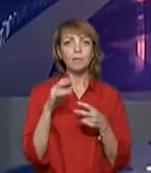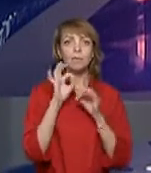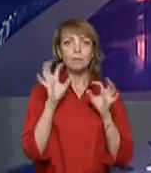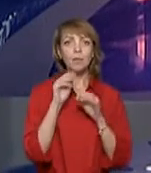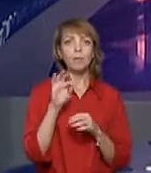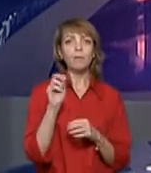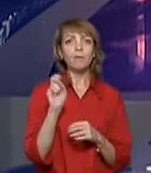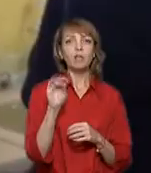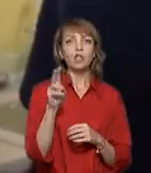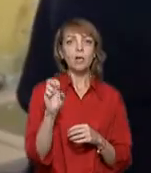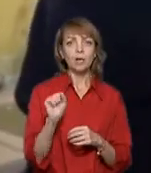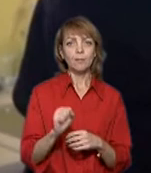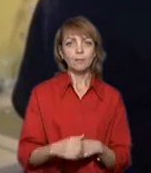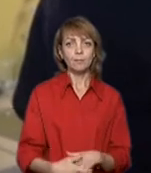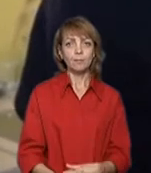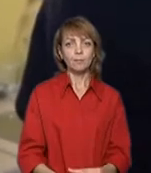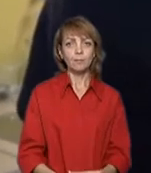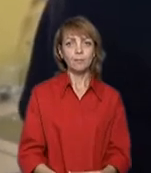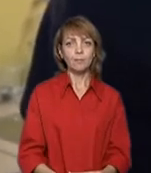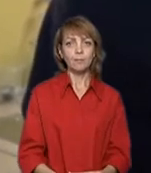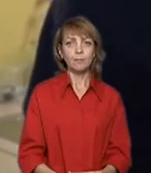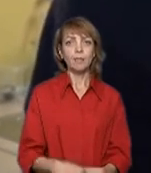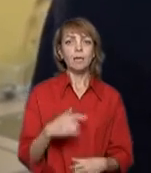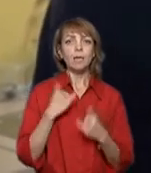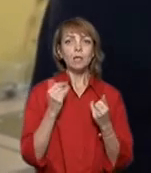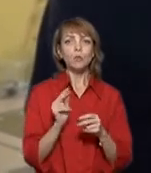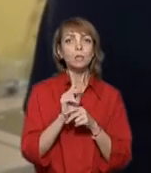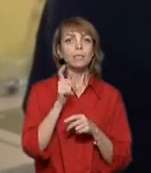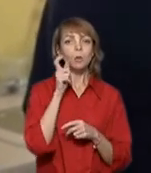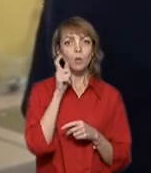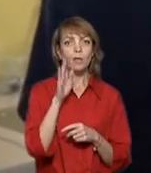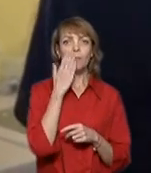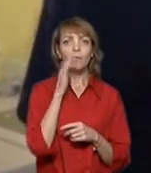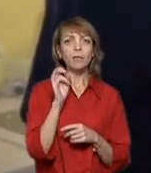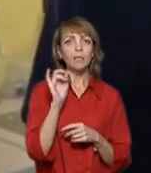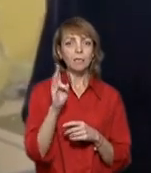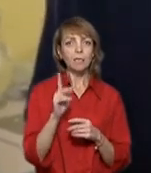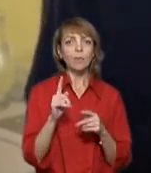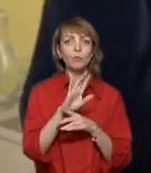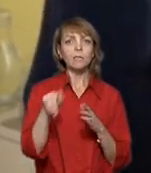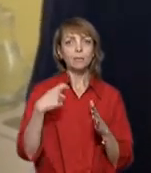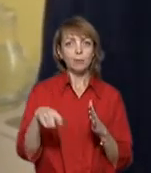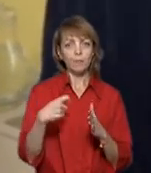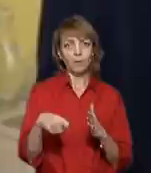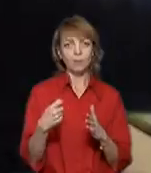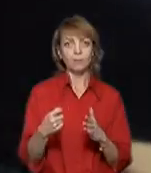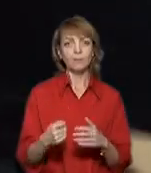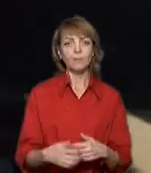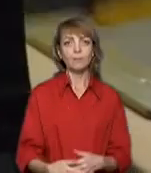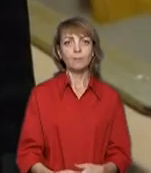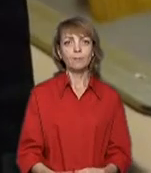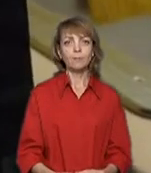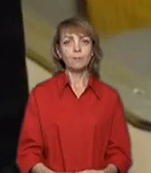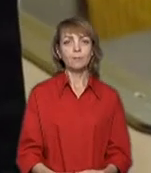сюжеті Марини Верещаки. Я зараз додаю цукор із ваніліном і почну це все збивати.